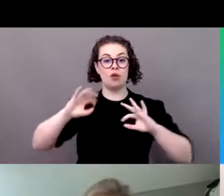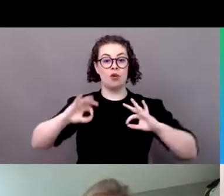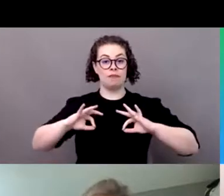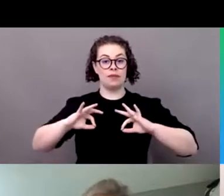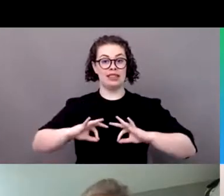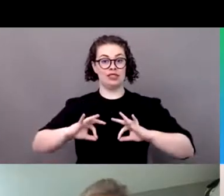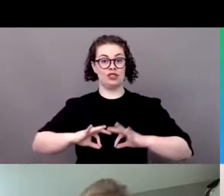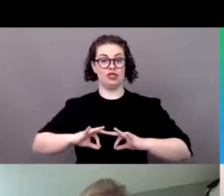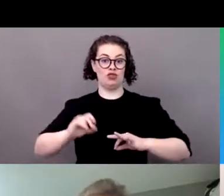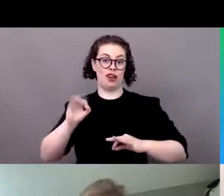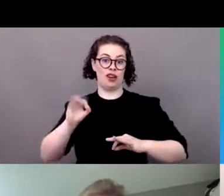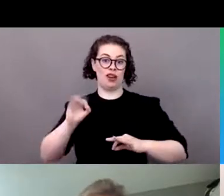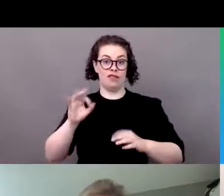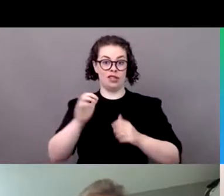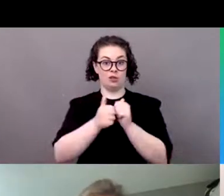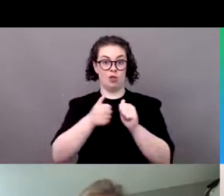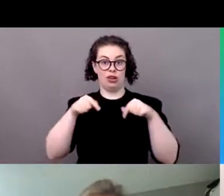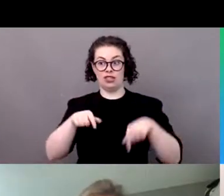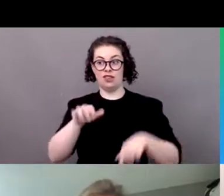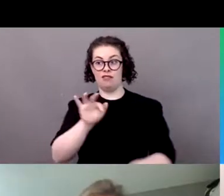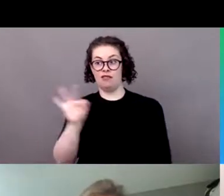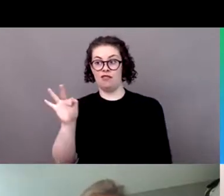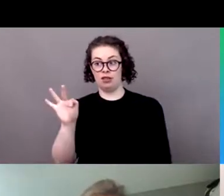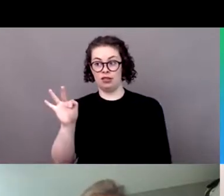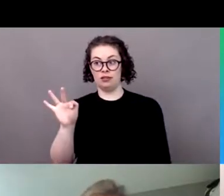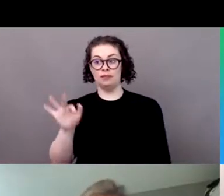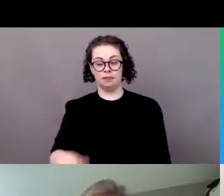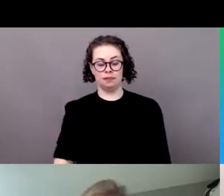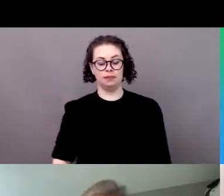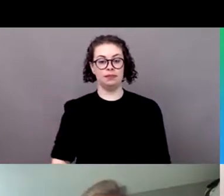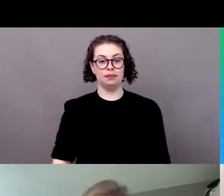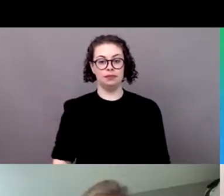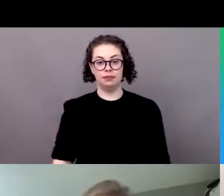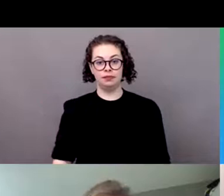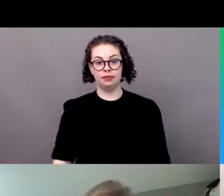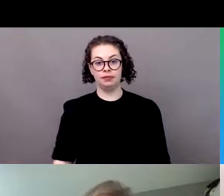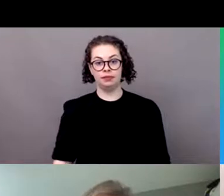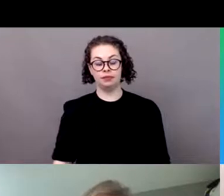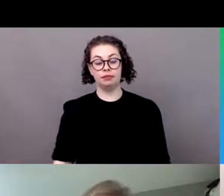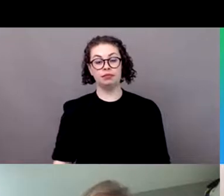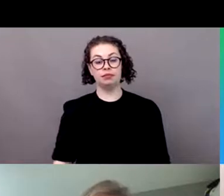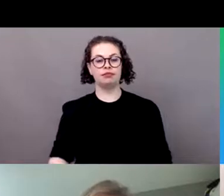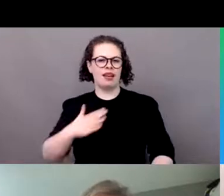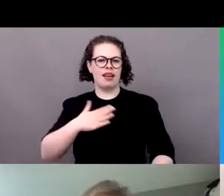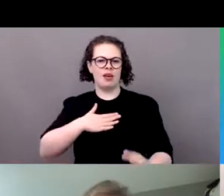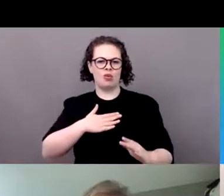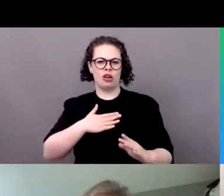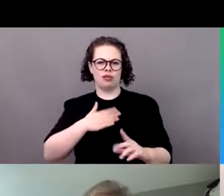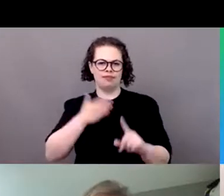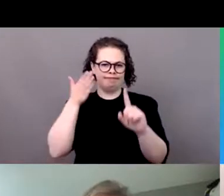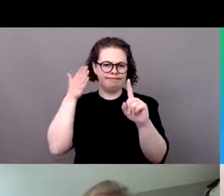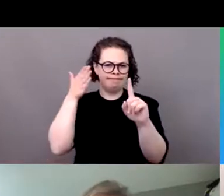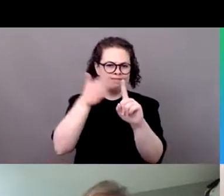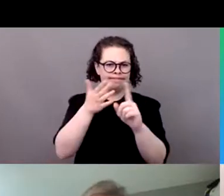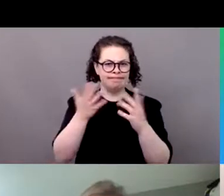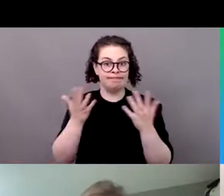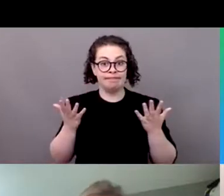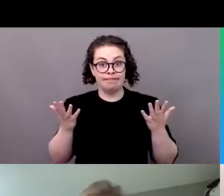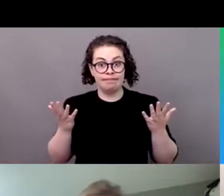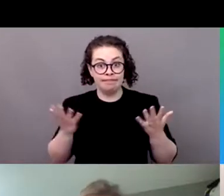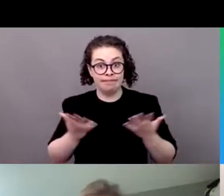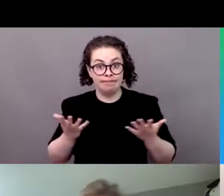mission de ce bureau, en fait, de cette entité, est d'accompagner tout l'écosystème sportif français dans